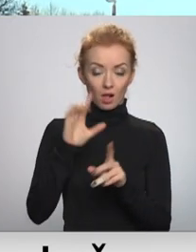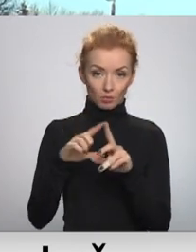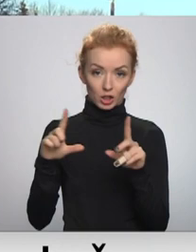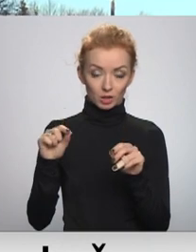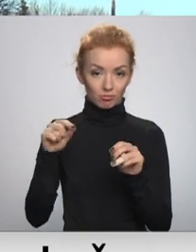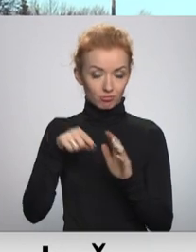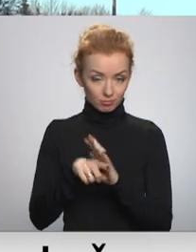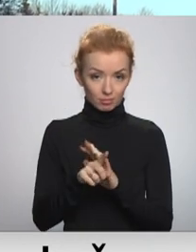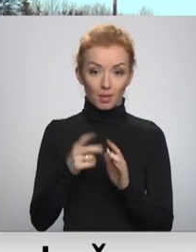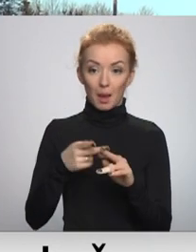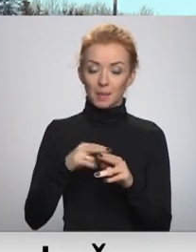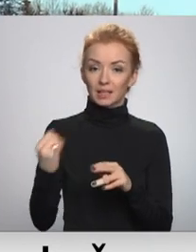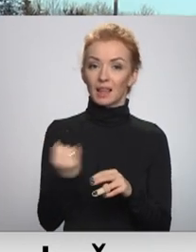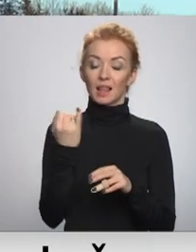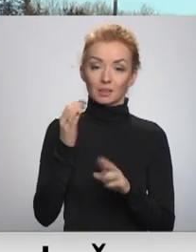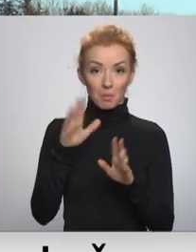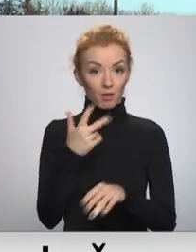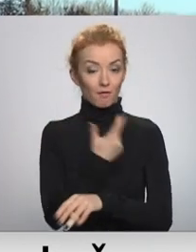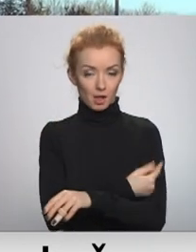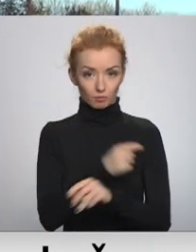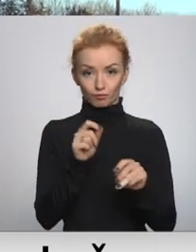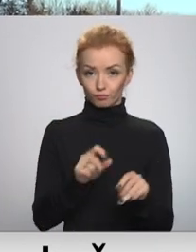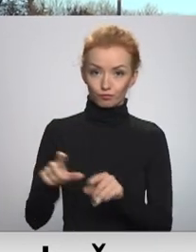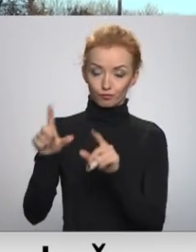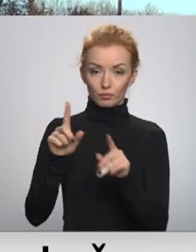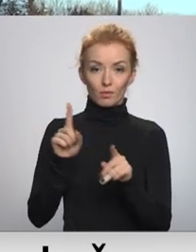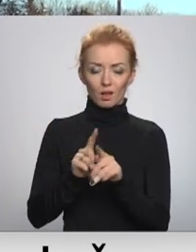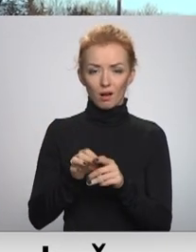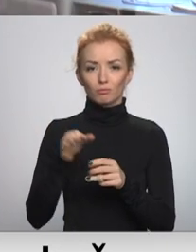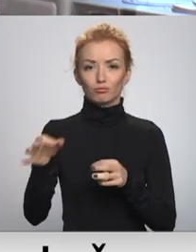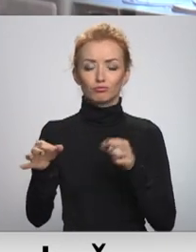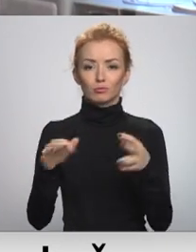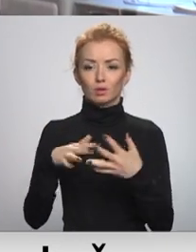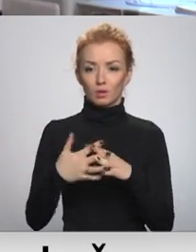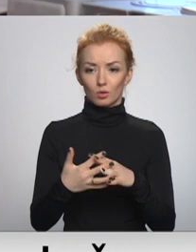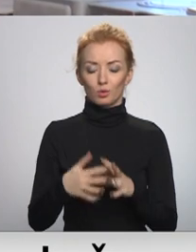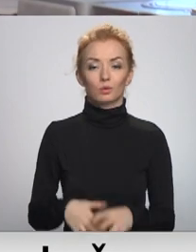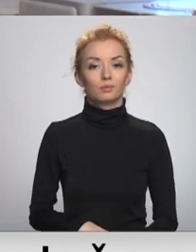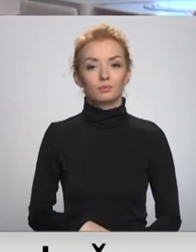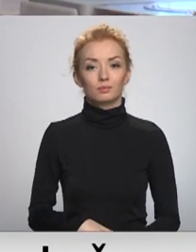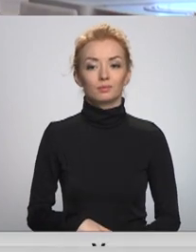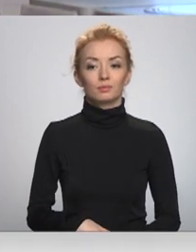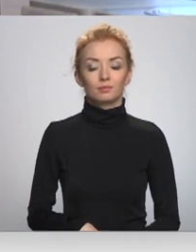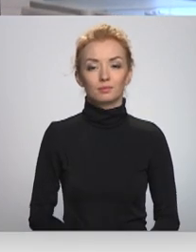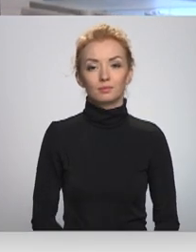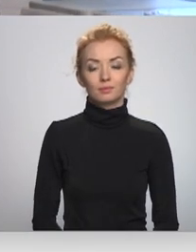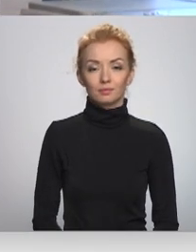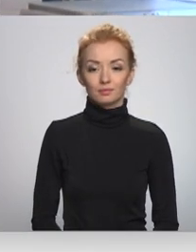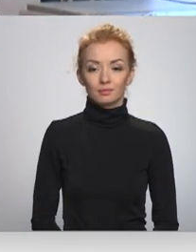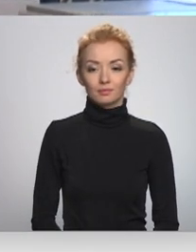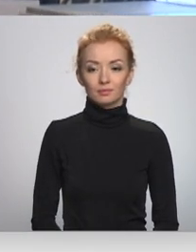durvīm. Tāpēc interesi par vakcināciju esot pieaugusi arī attālajos ciemos. Nu, nam drugoj raz nada